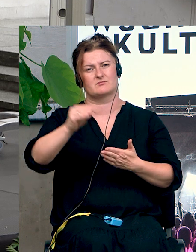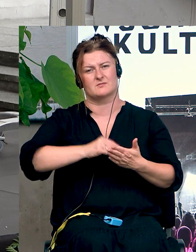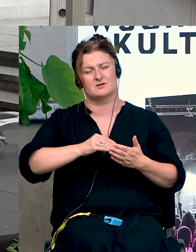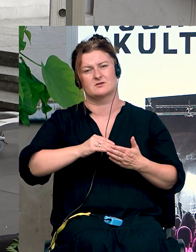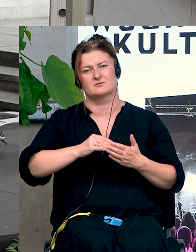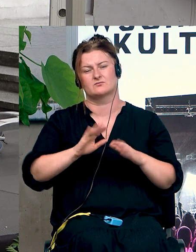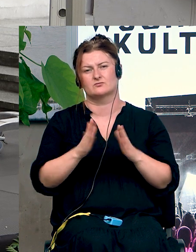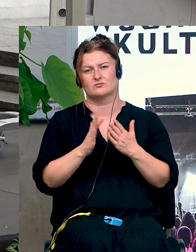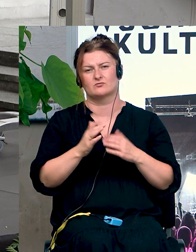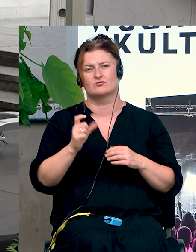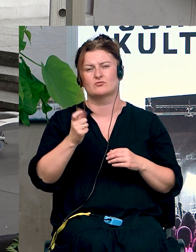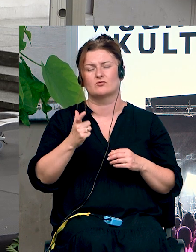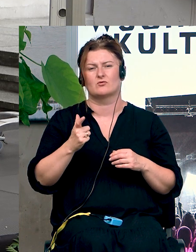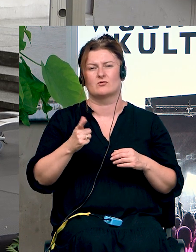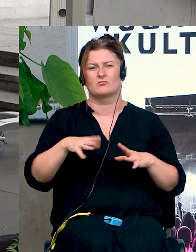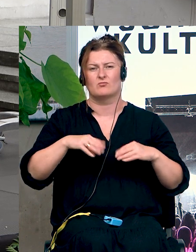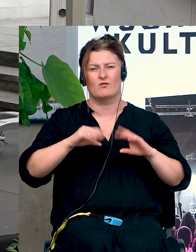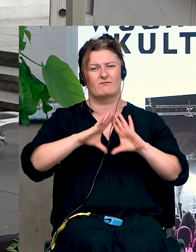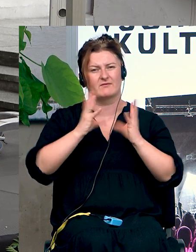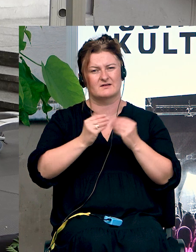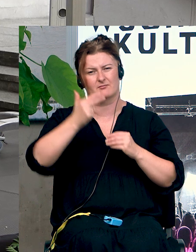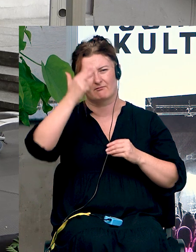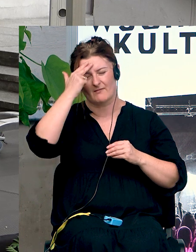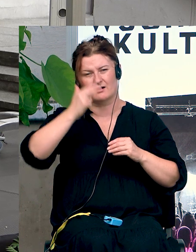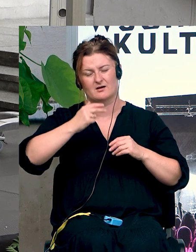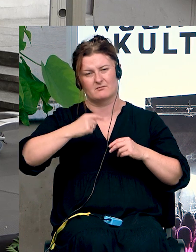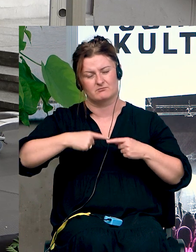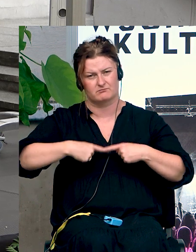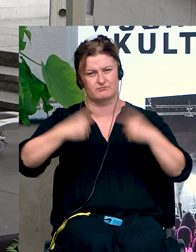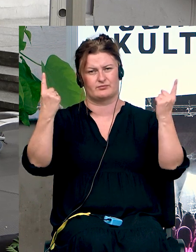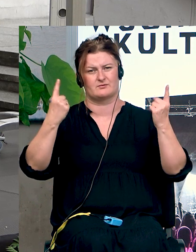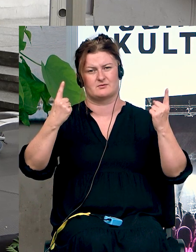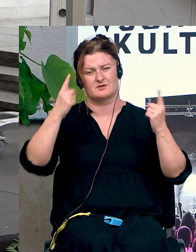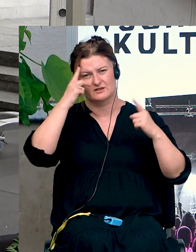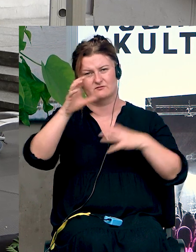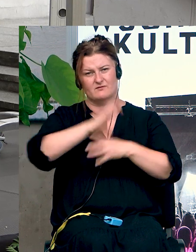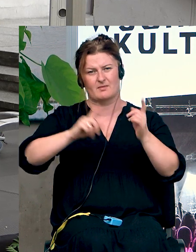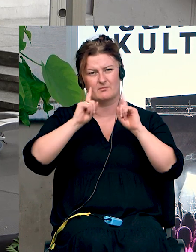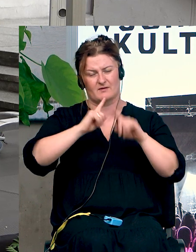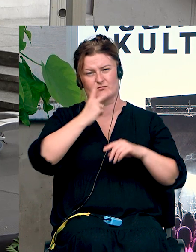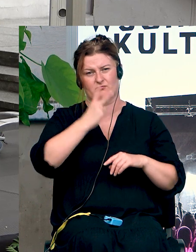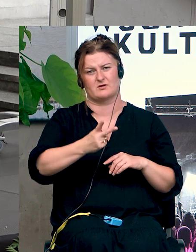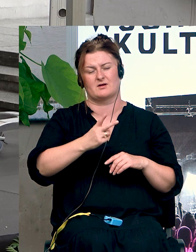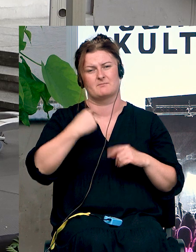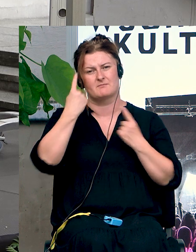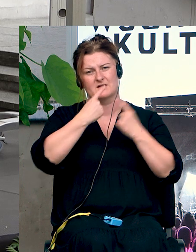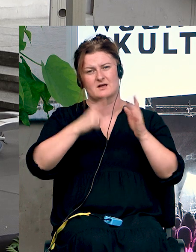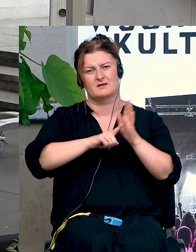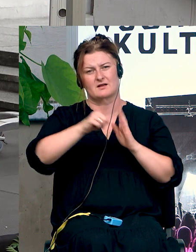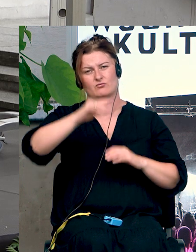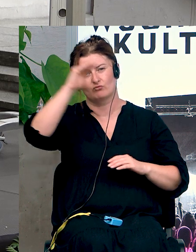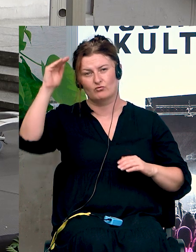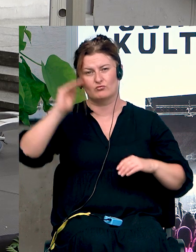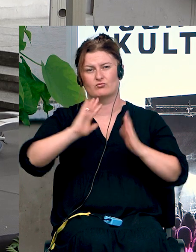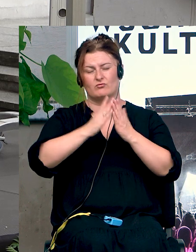реальності. І я думала про книжку для дорослих, але мені здається, дорослі вже були надто поламані і сформовані, тому